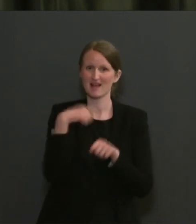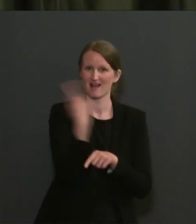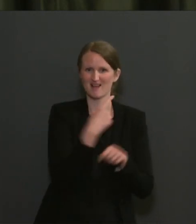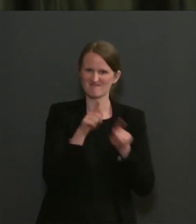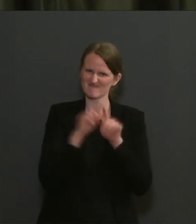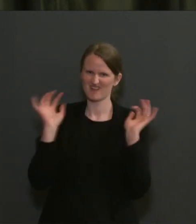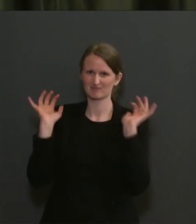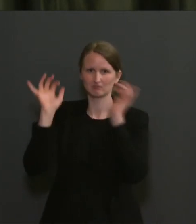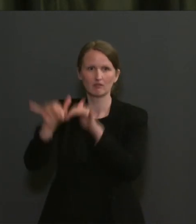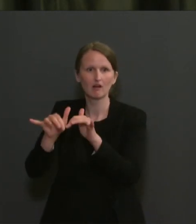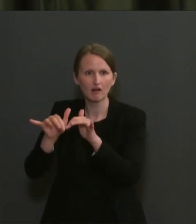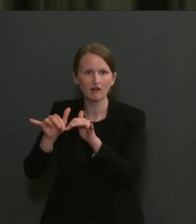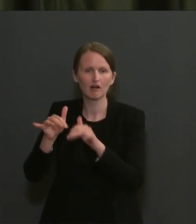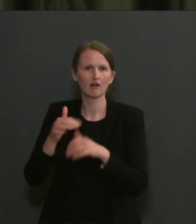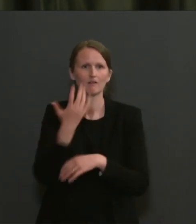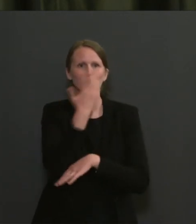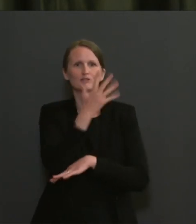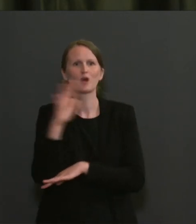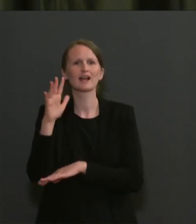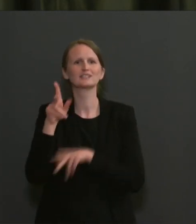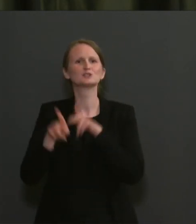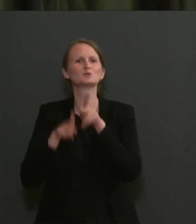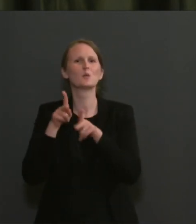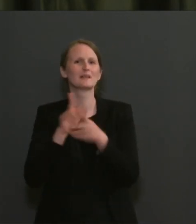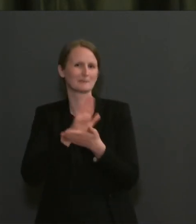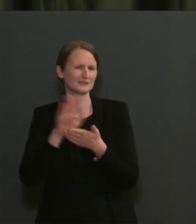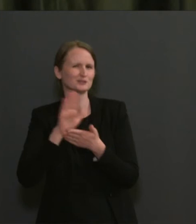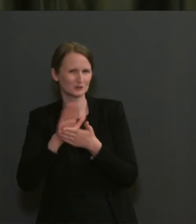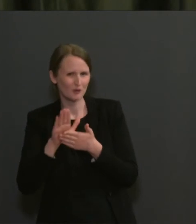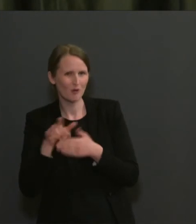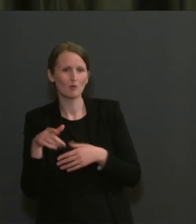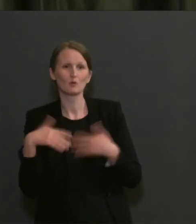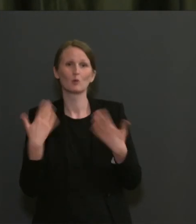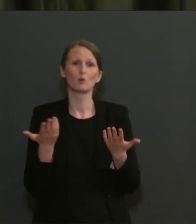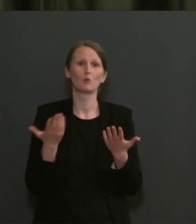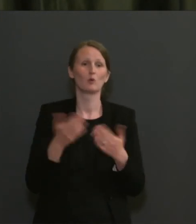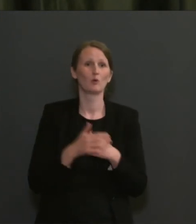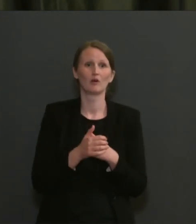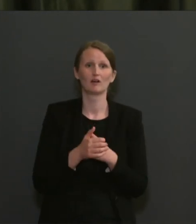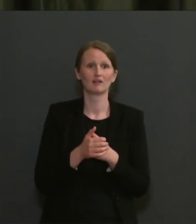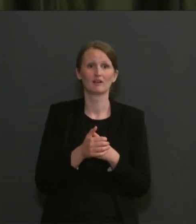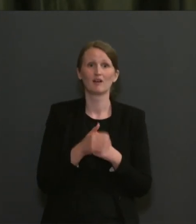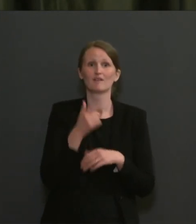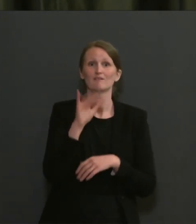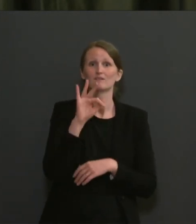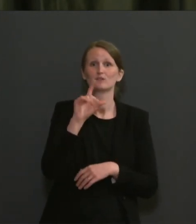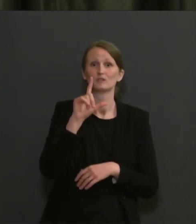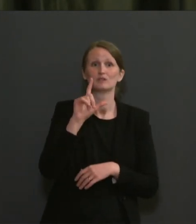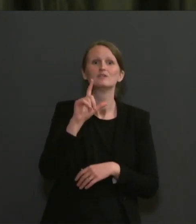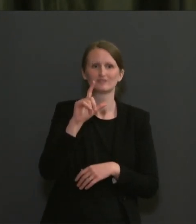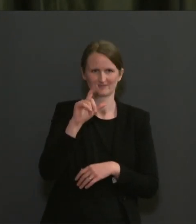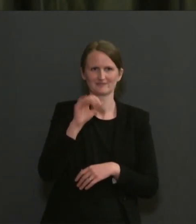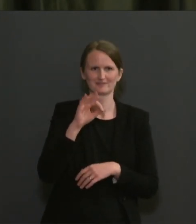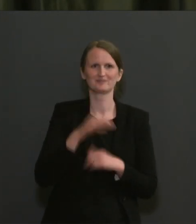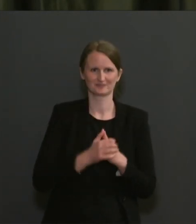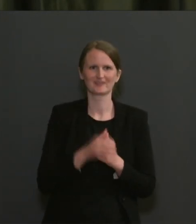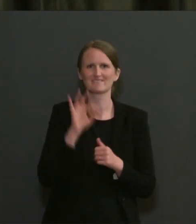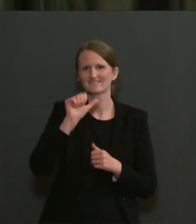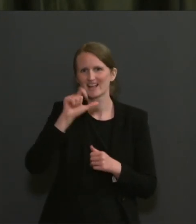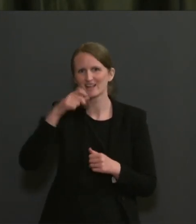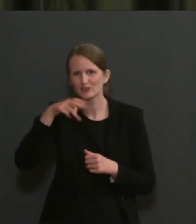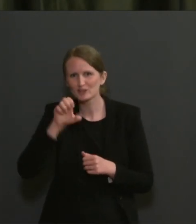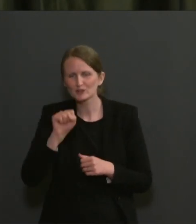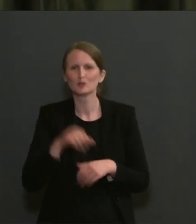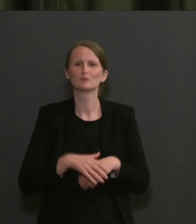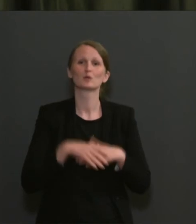passe. Veuillez à toujours respecter vos distances et à éviter de vous retrouver rassemblés au même endroit. Choisissez de